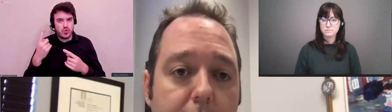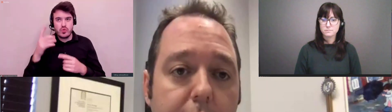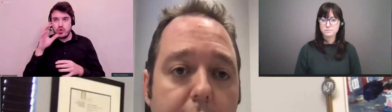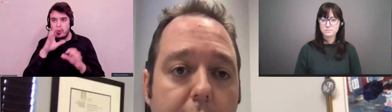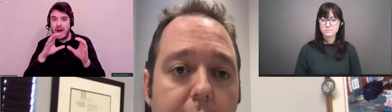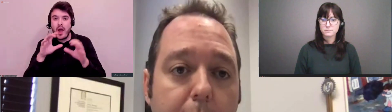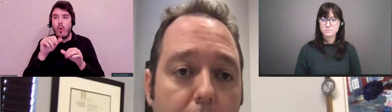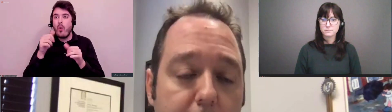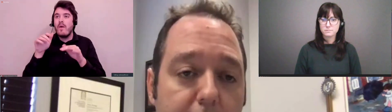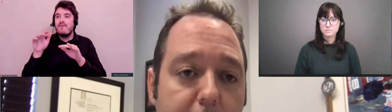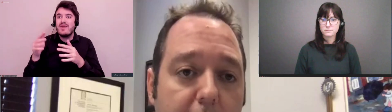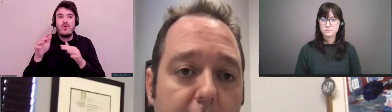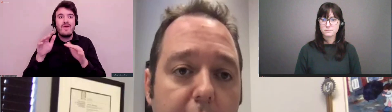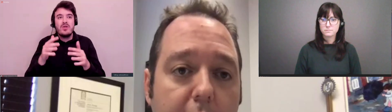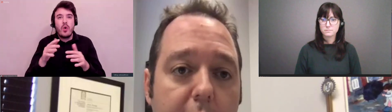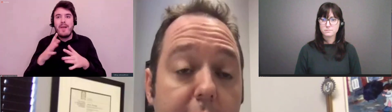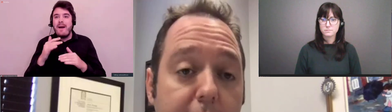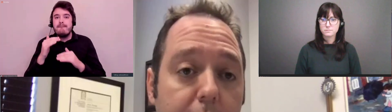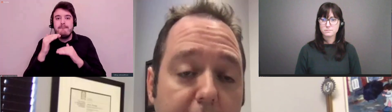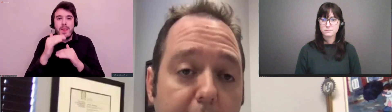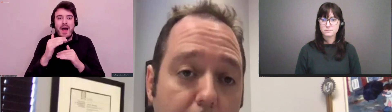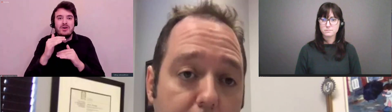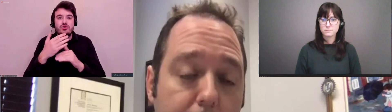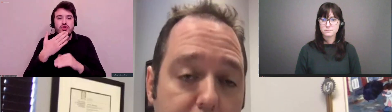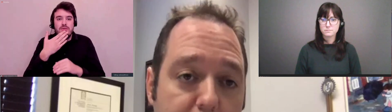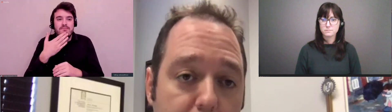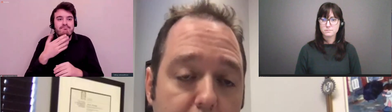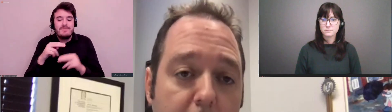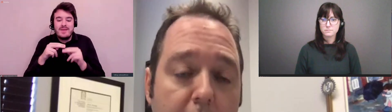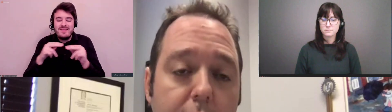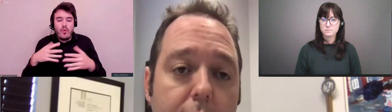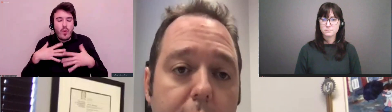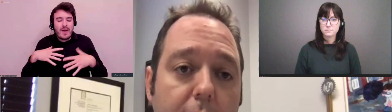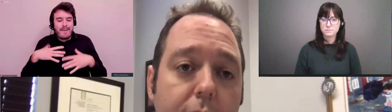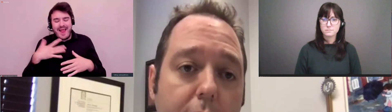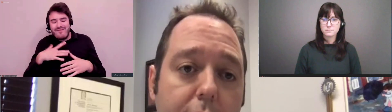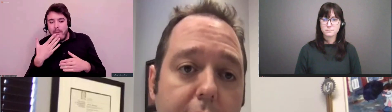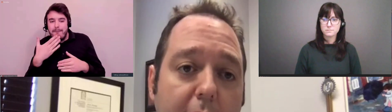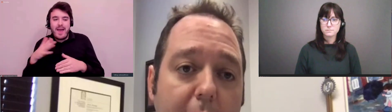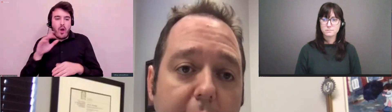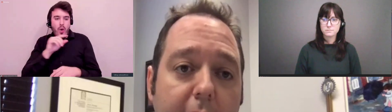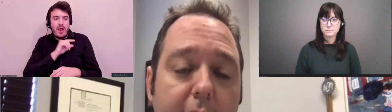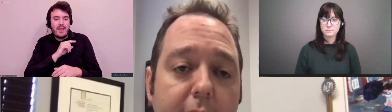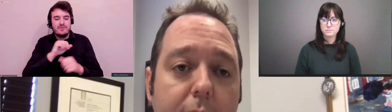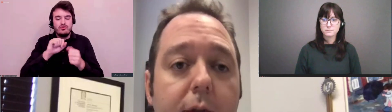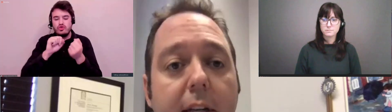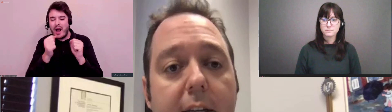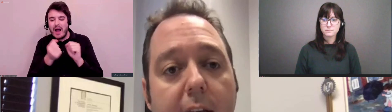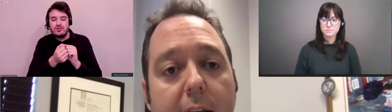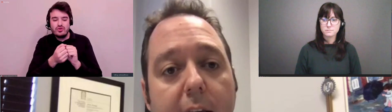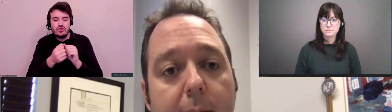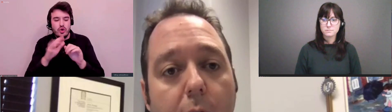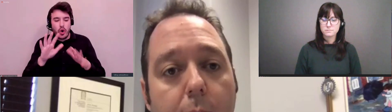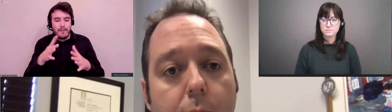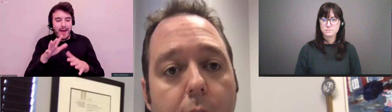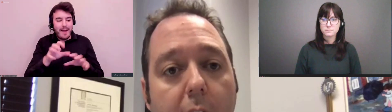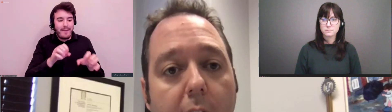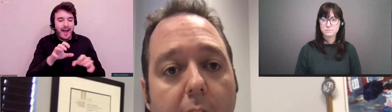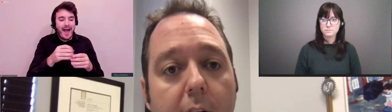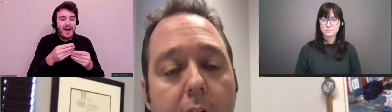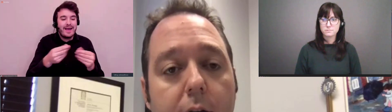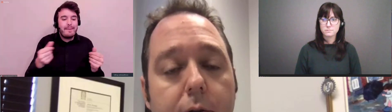de protéger le niveau d'équipement que nous avons. Donc, nous avons changé la manière d'utiliser l'équipement